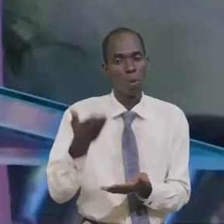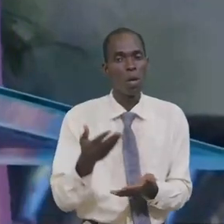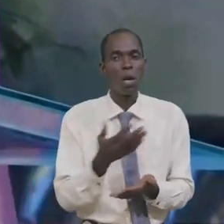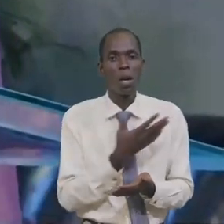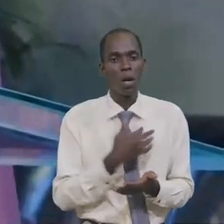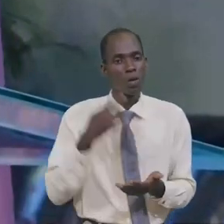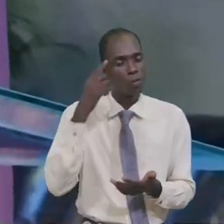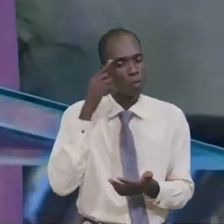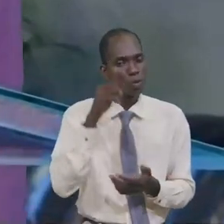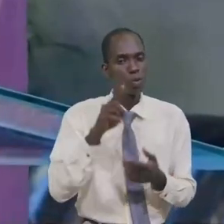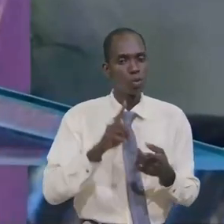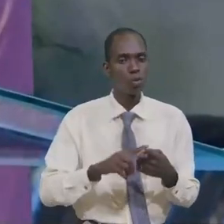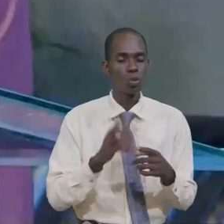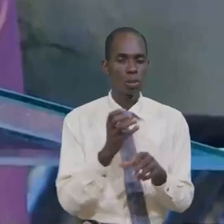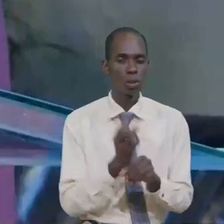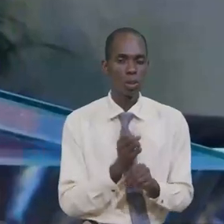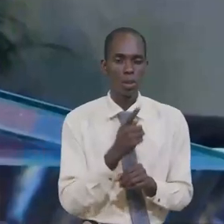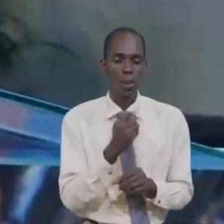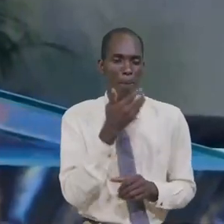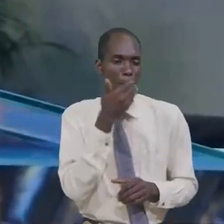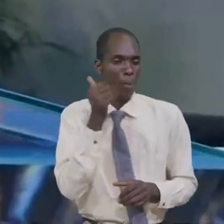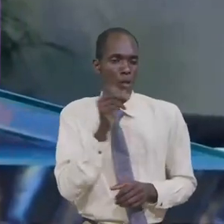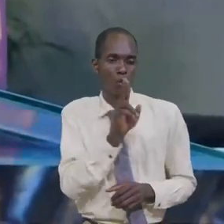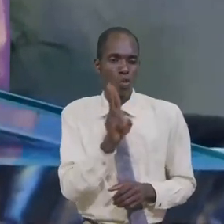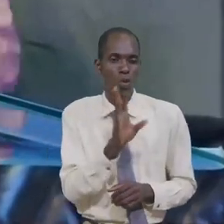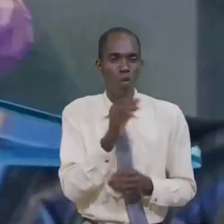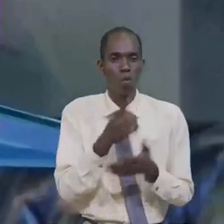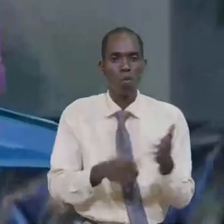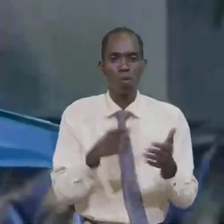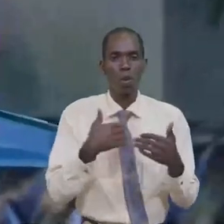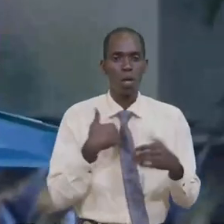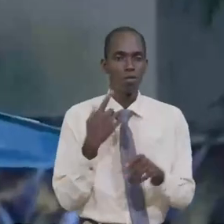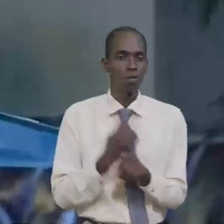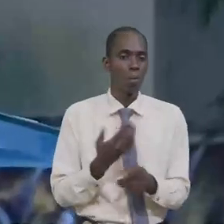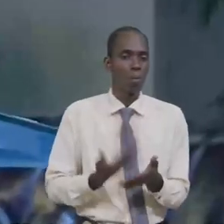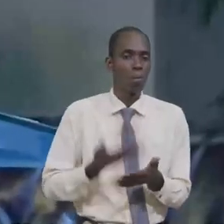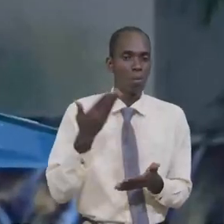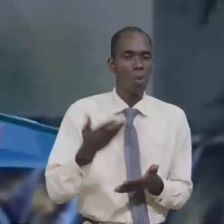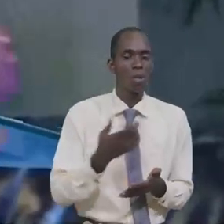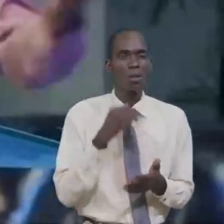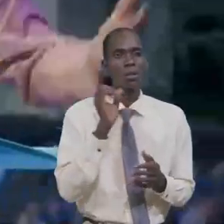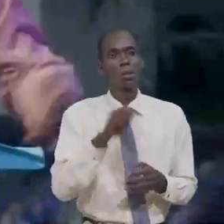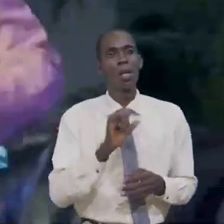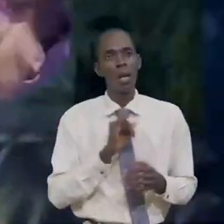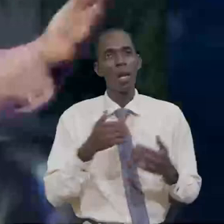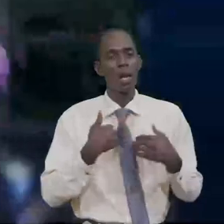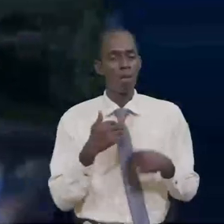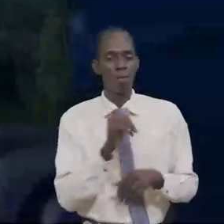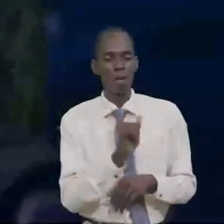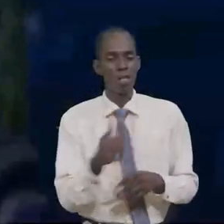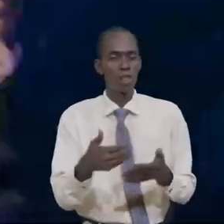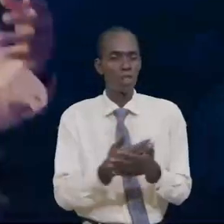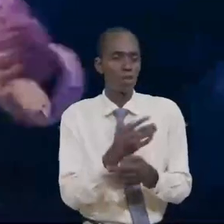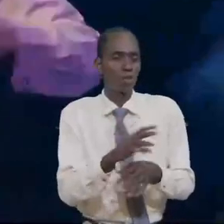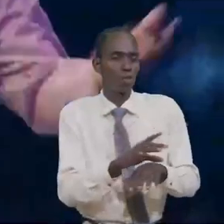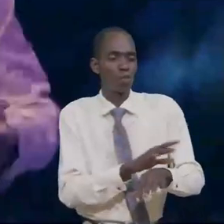de cette chose que tu as acheté et maintenant tu dis oui j'ai un ordinateur et je ne veux